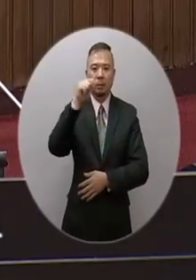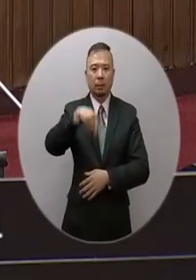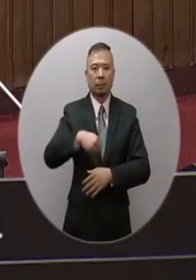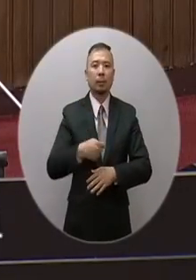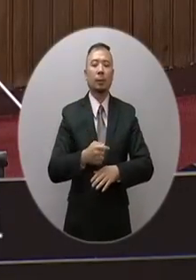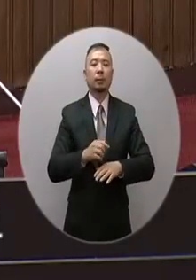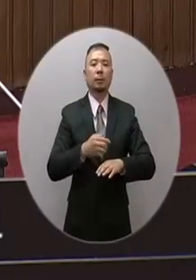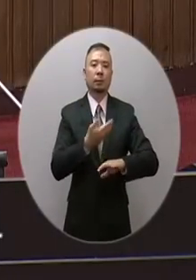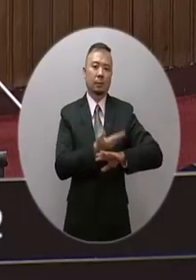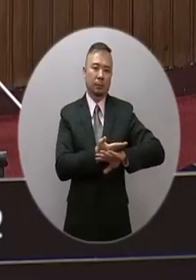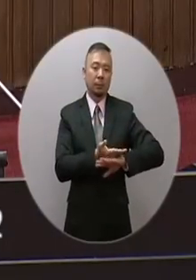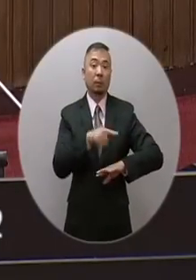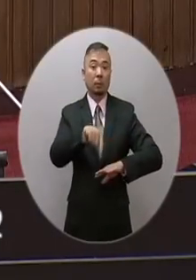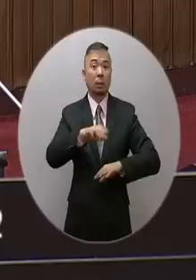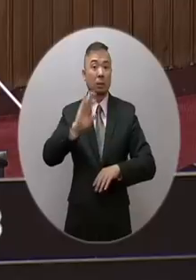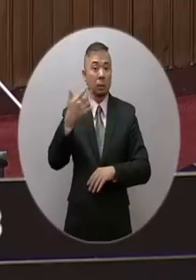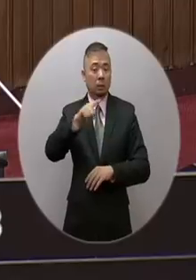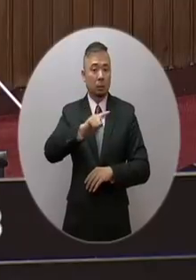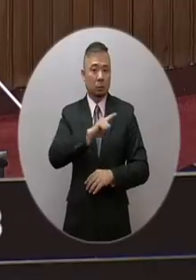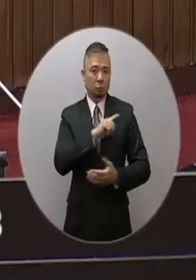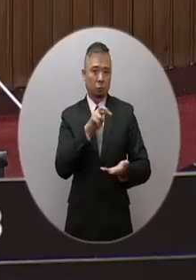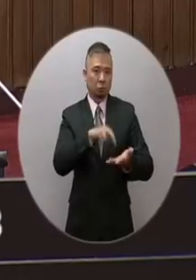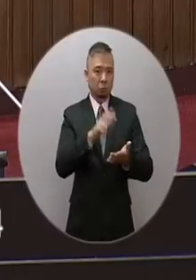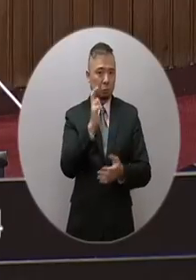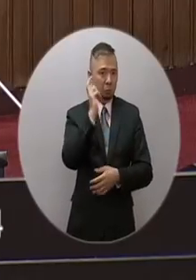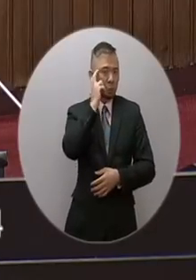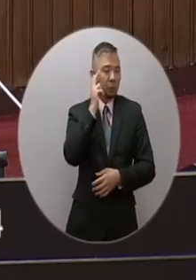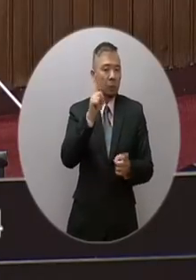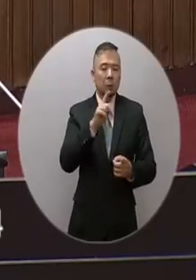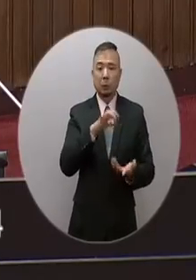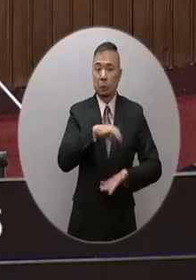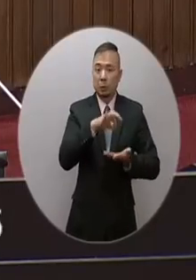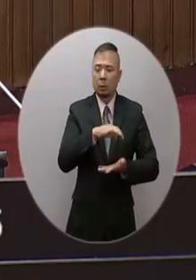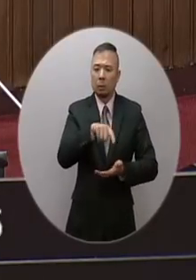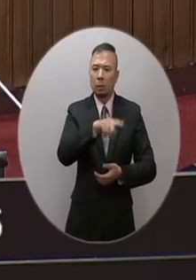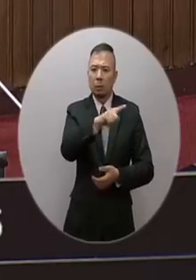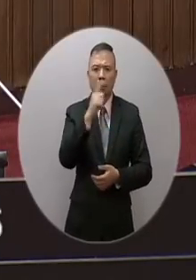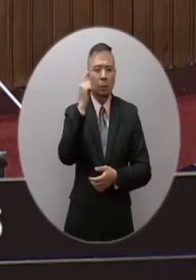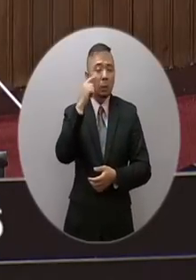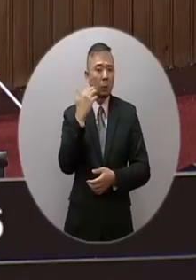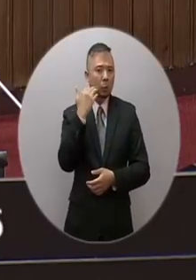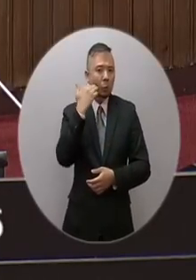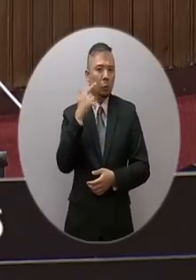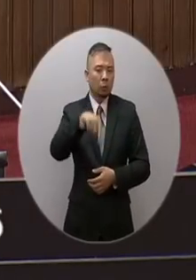很焦虑，认为再不赌一把、冲